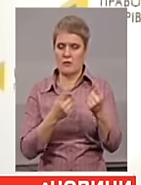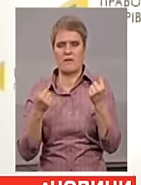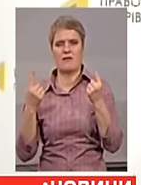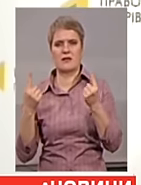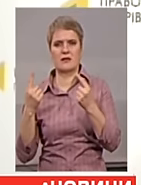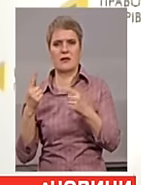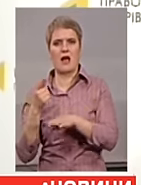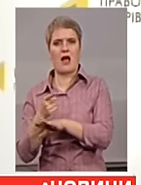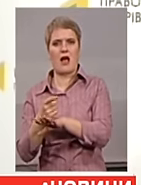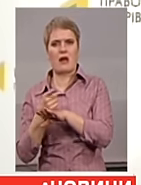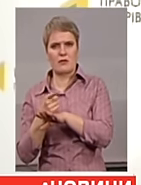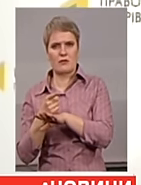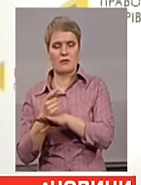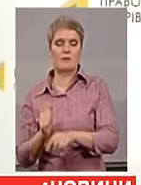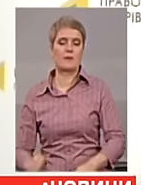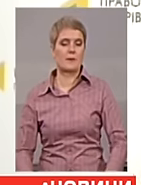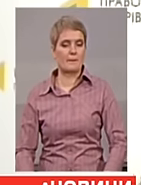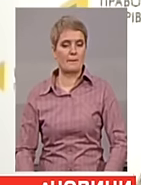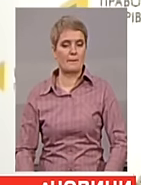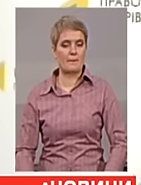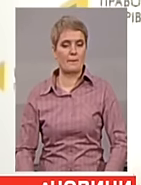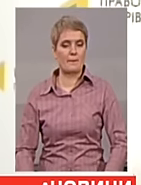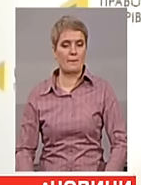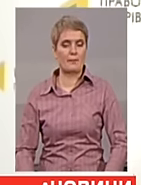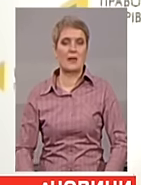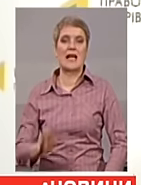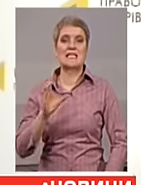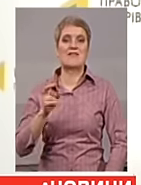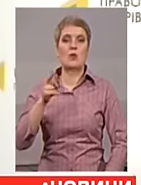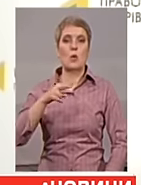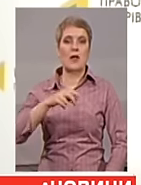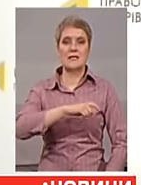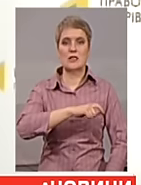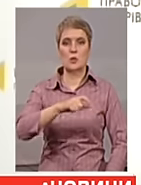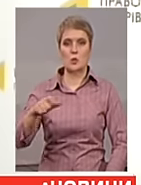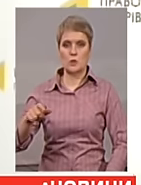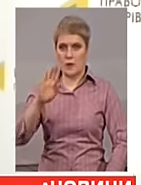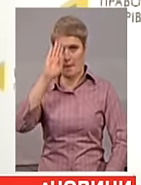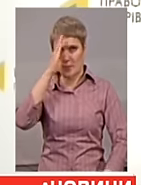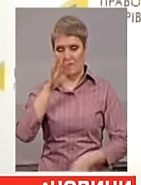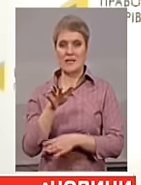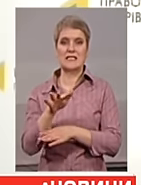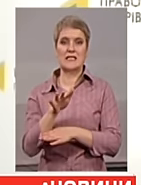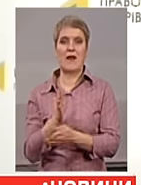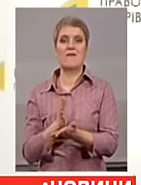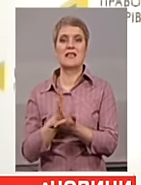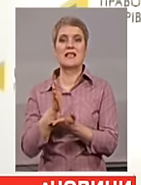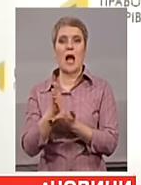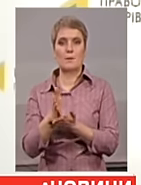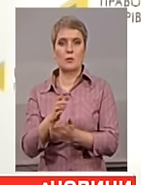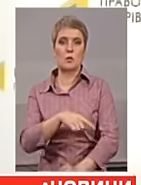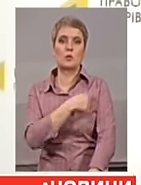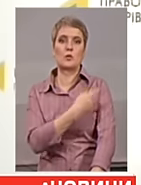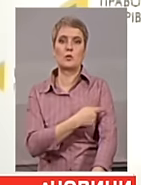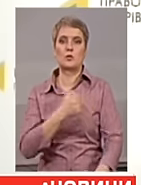великокаліберних гармат та танків. На Світлодарській дузі противник відкривав вогонь у напрямку сил